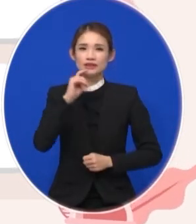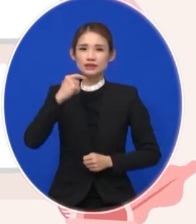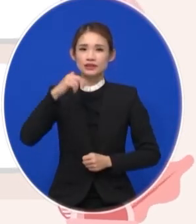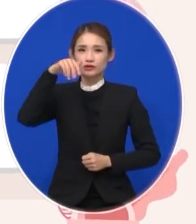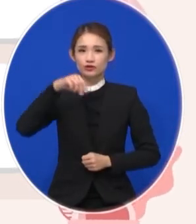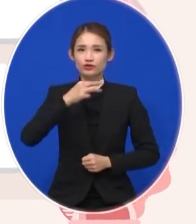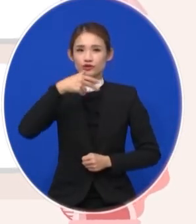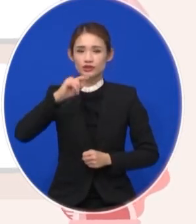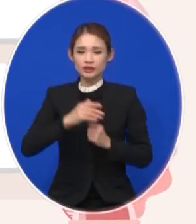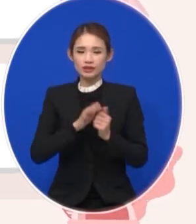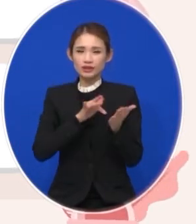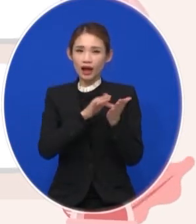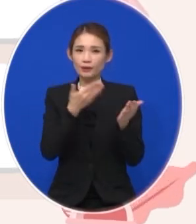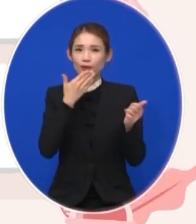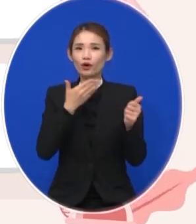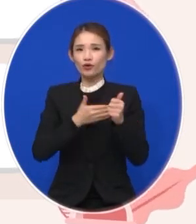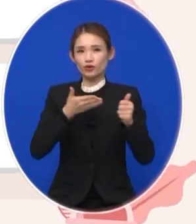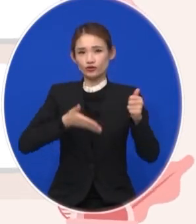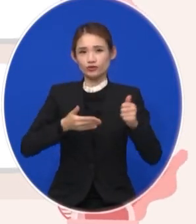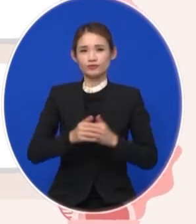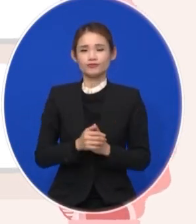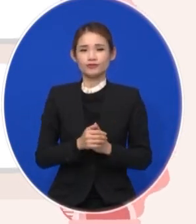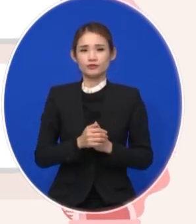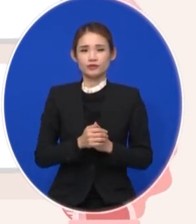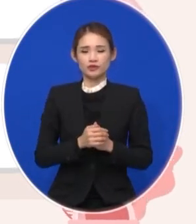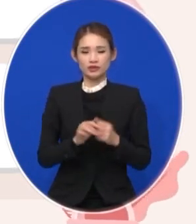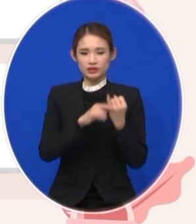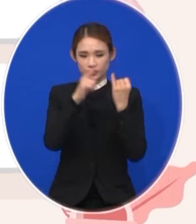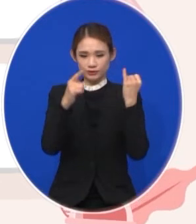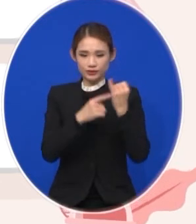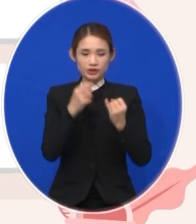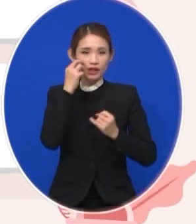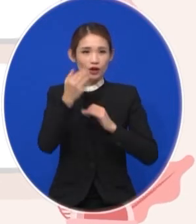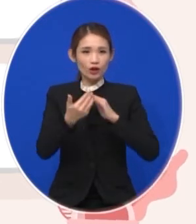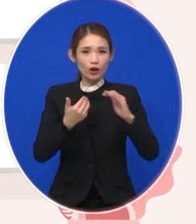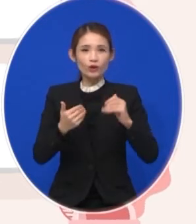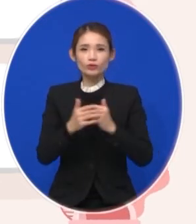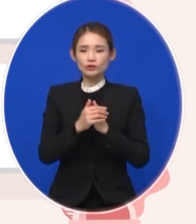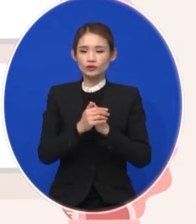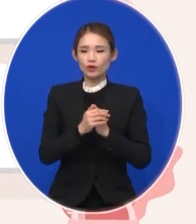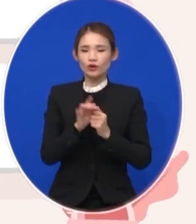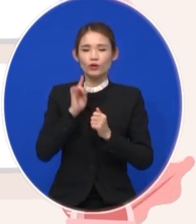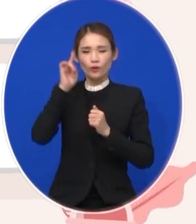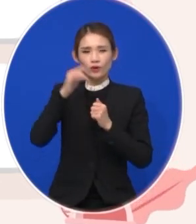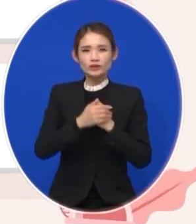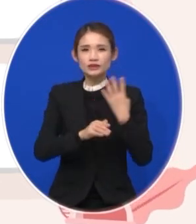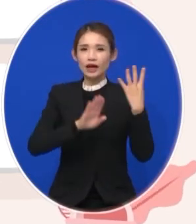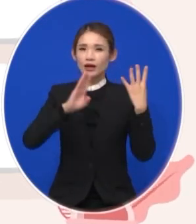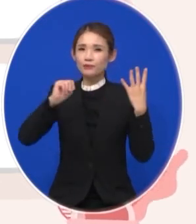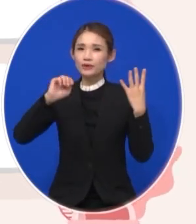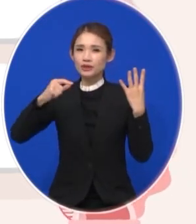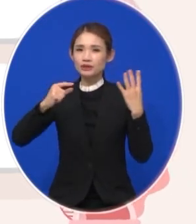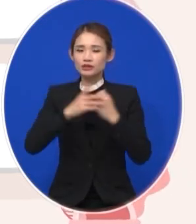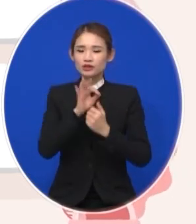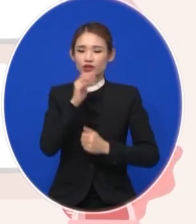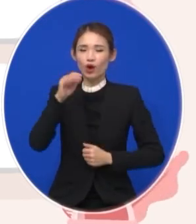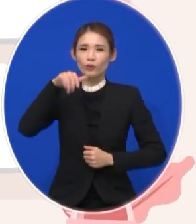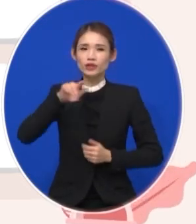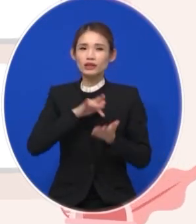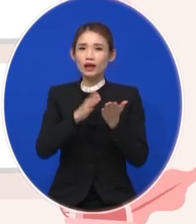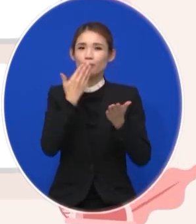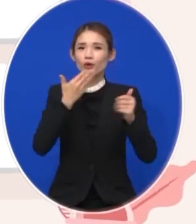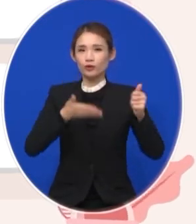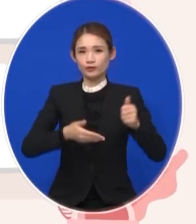좋습니다. 당뇨병 산모는 임신 3개월 전부터 고용량 4mg 엽산제 복용을